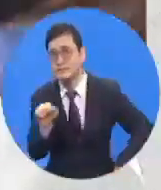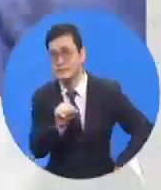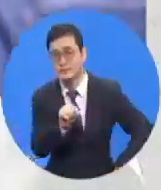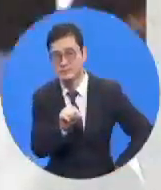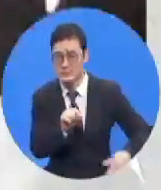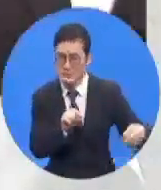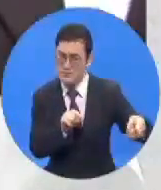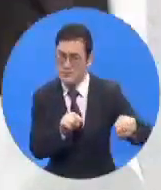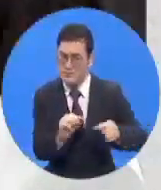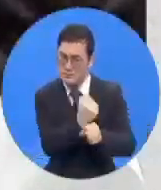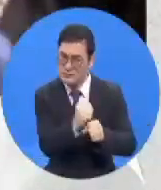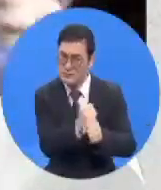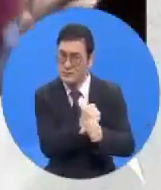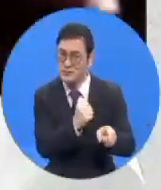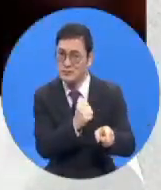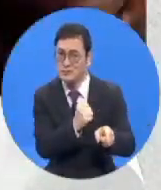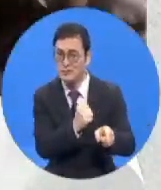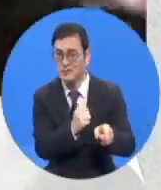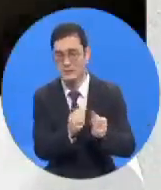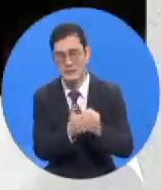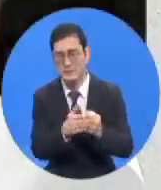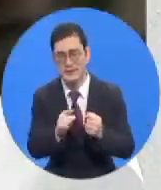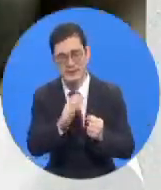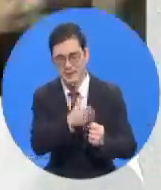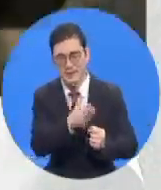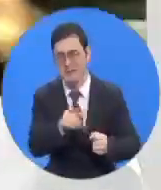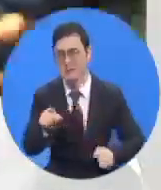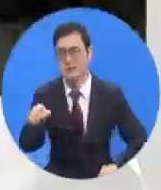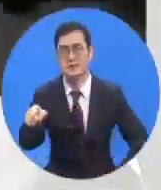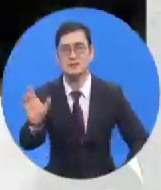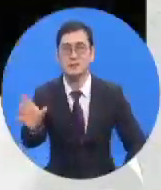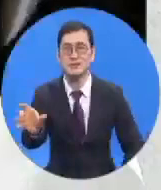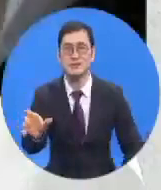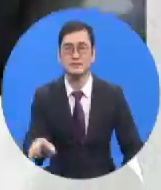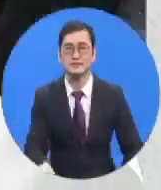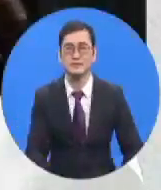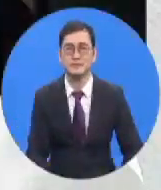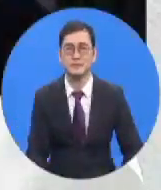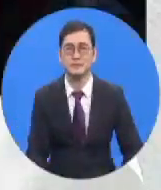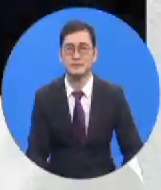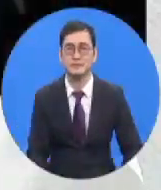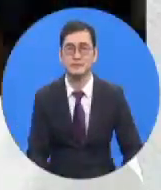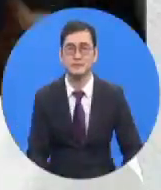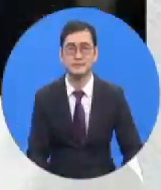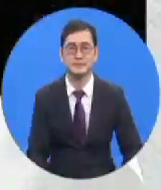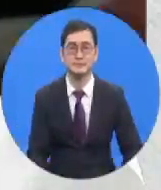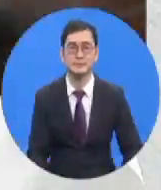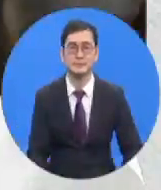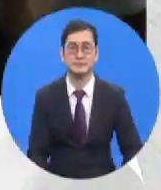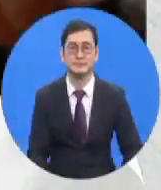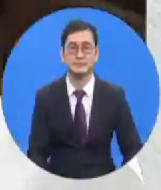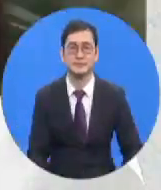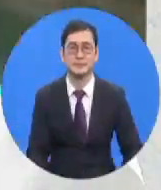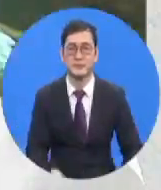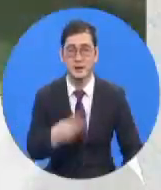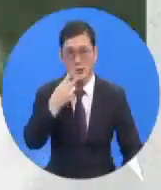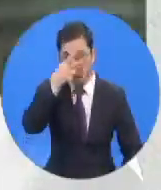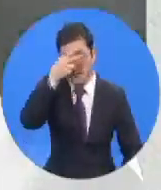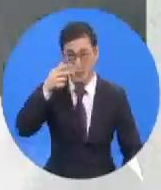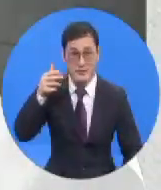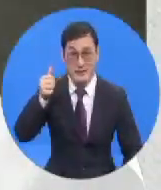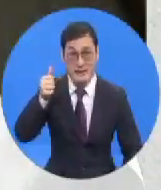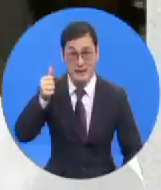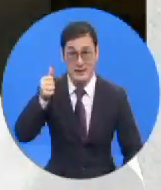그 재배당을 한 건데, 그 검찰 그 조직 그거상 그 검찰총장이